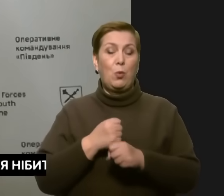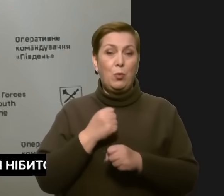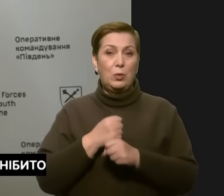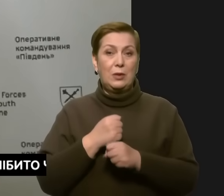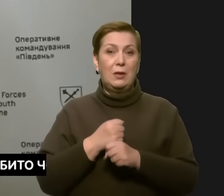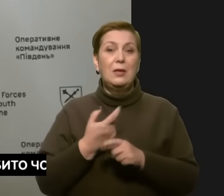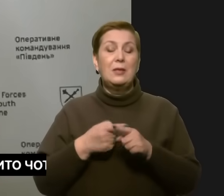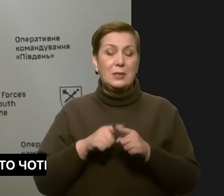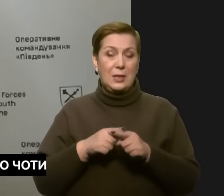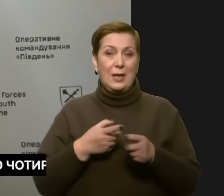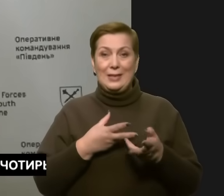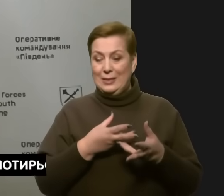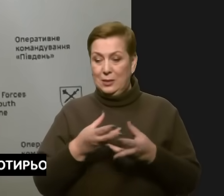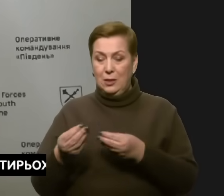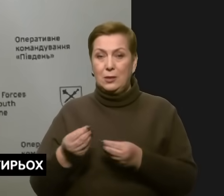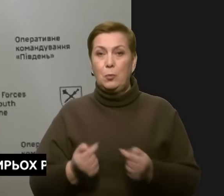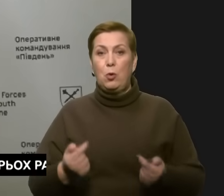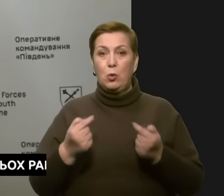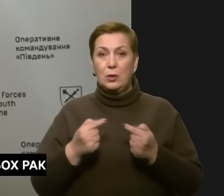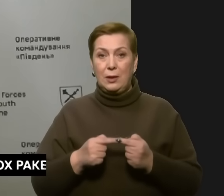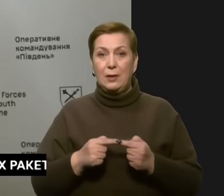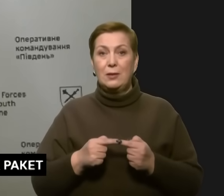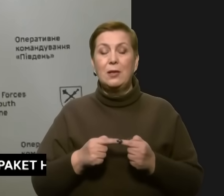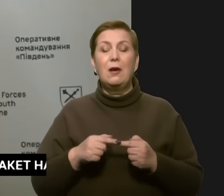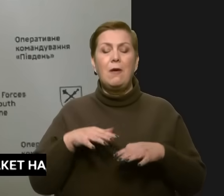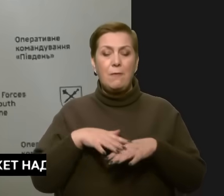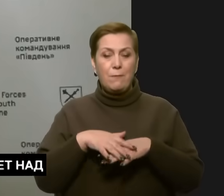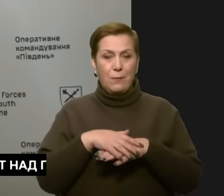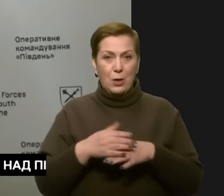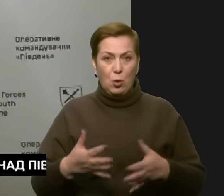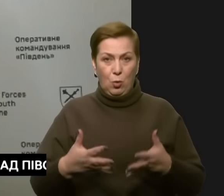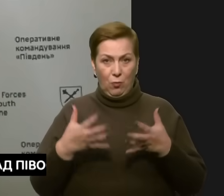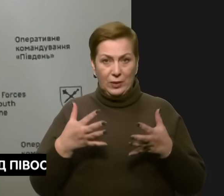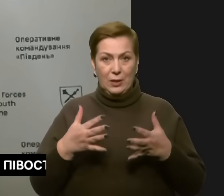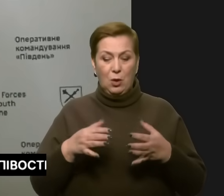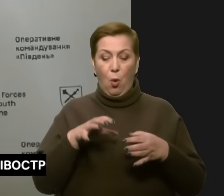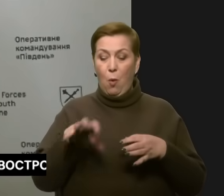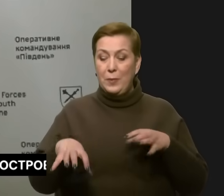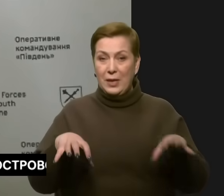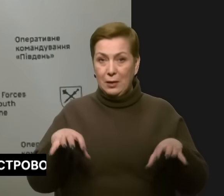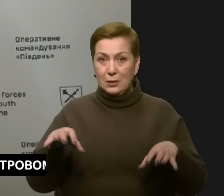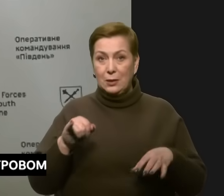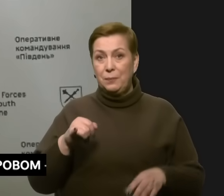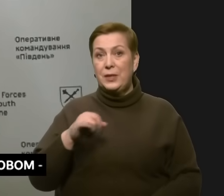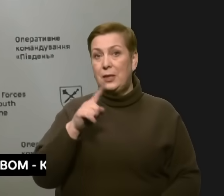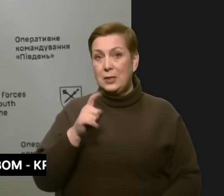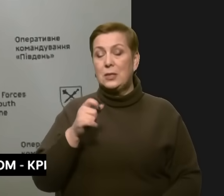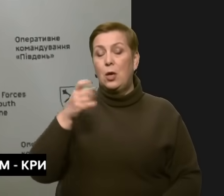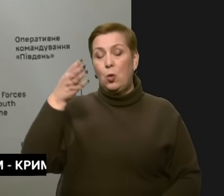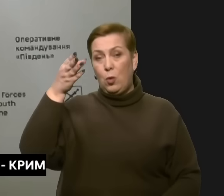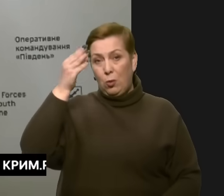конкретних точках, по конкретних вирахованих об'єктах і з урахуванням того, що ворог